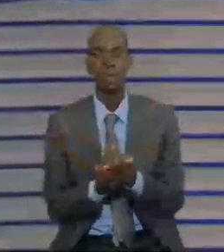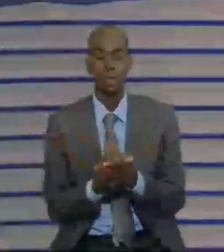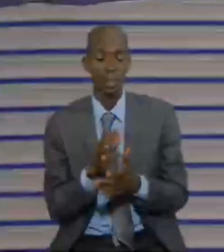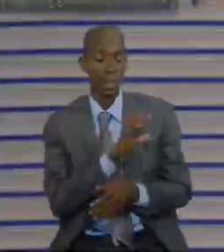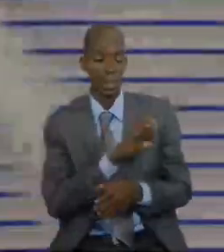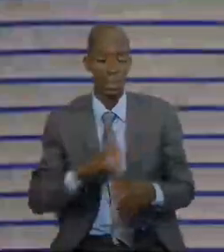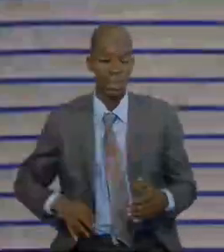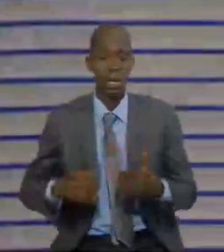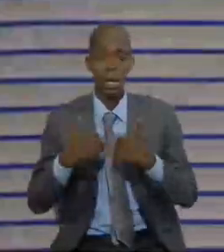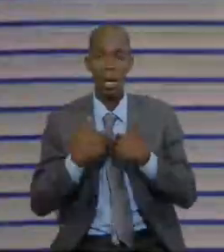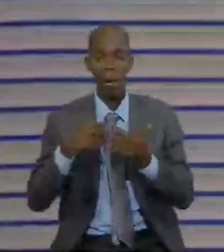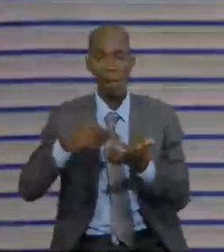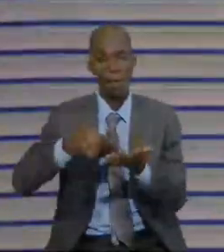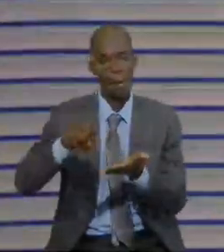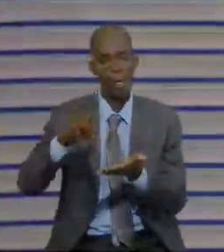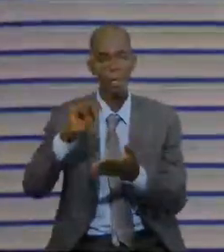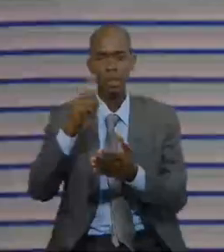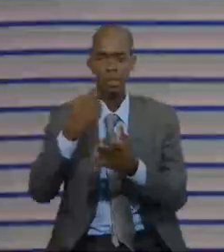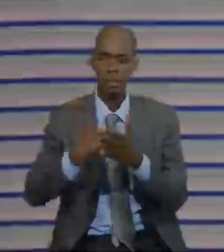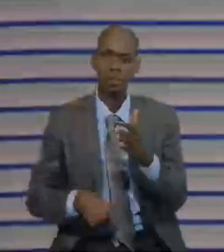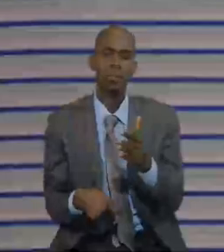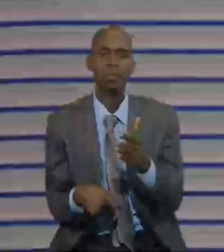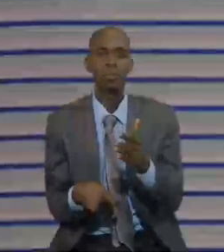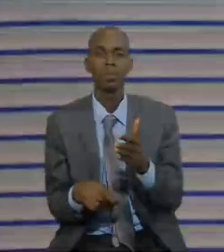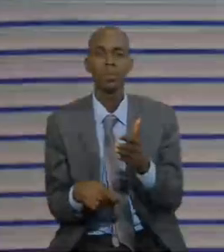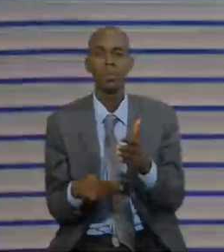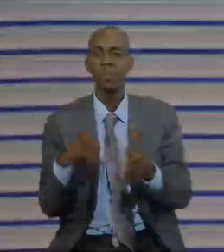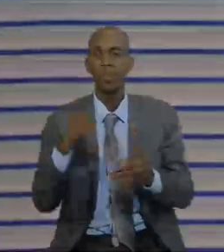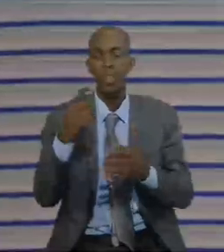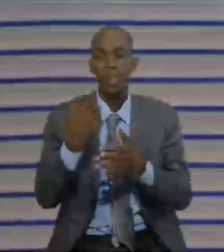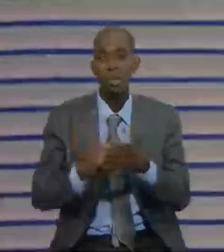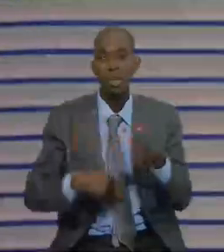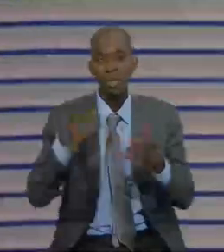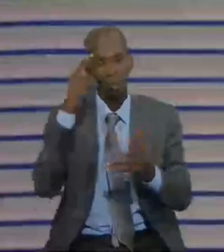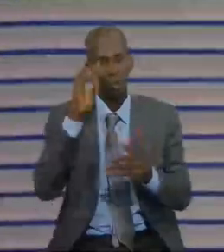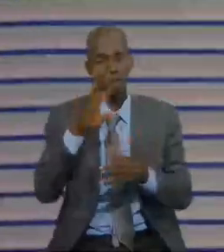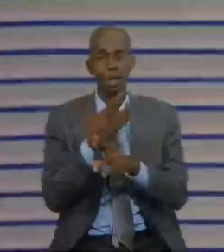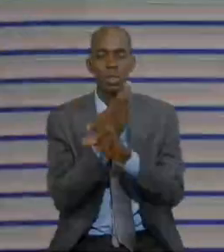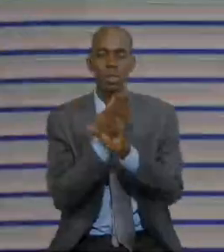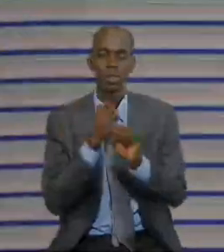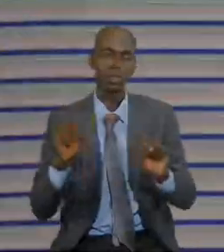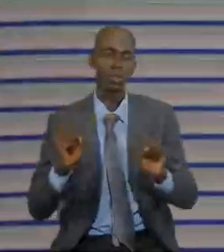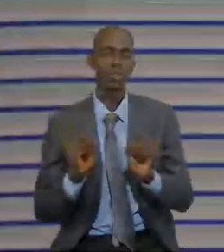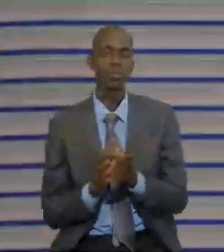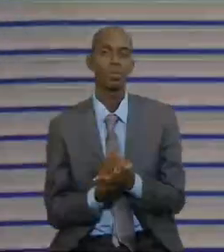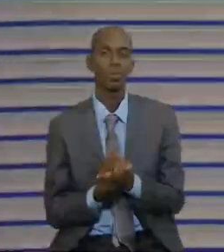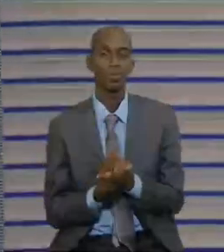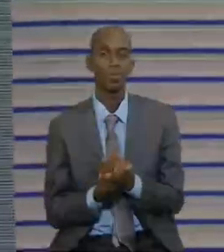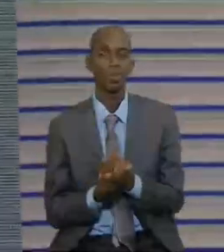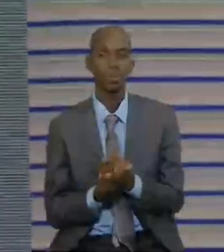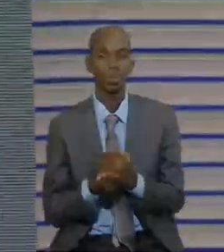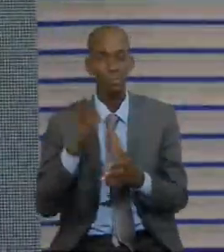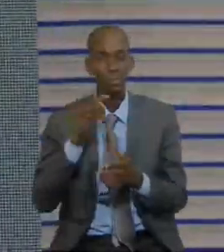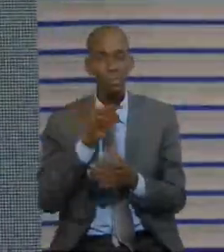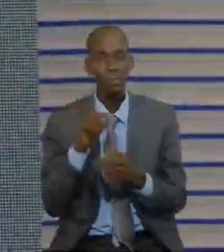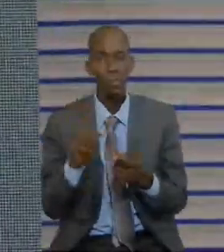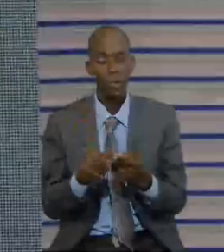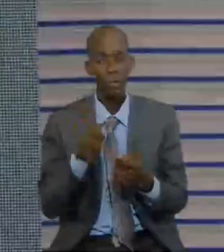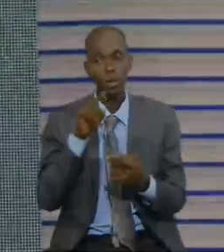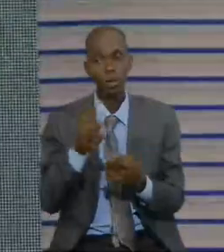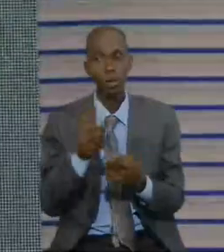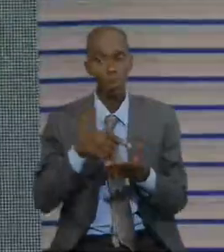le prix de ta délivrance Christ a payé le prix le prix de ta